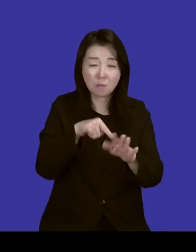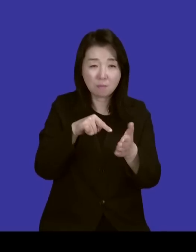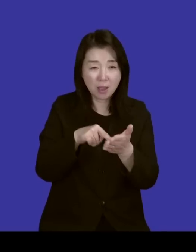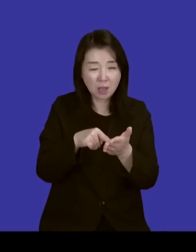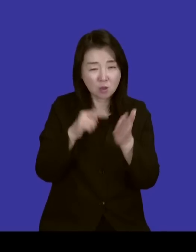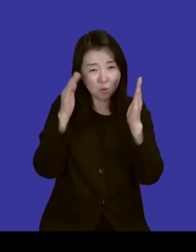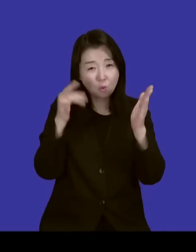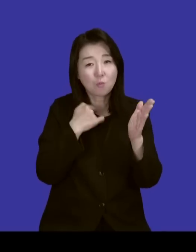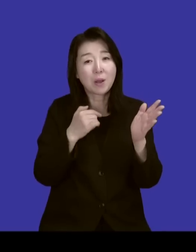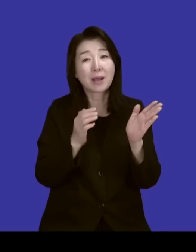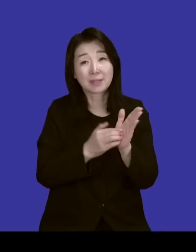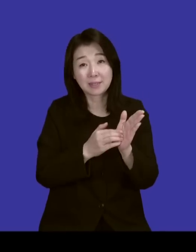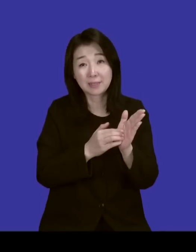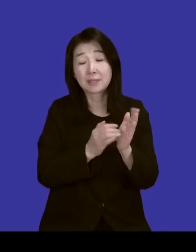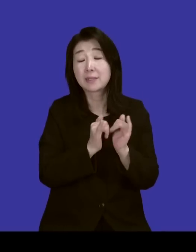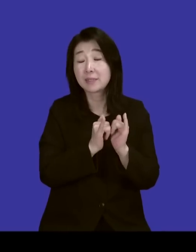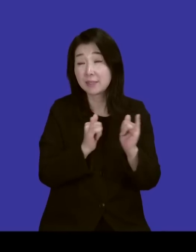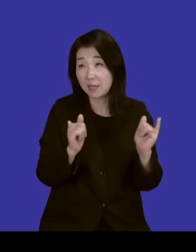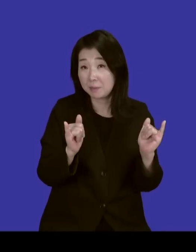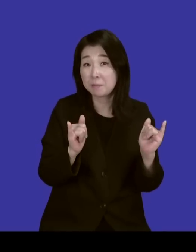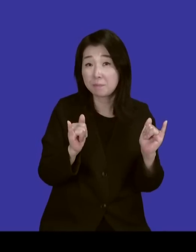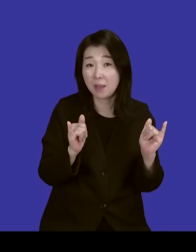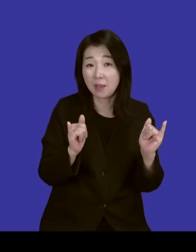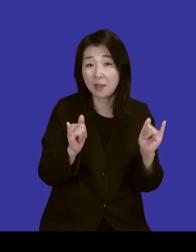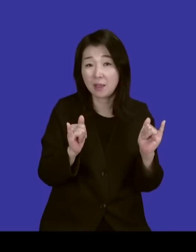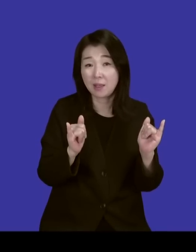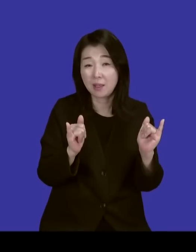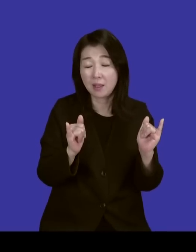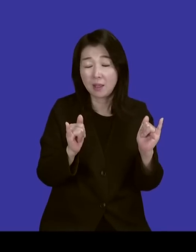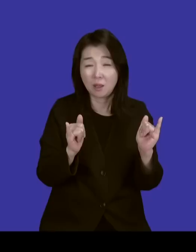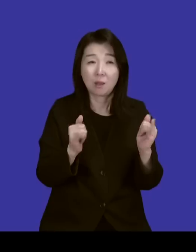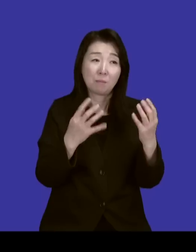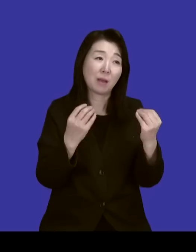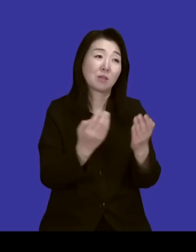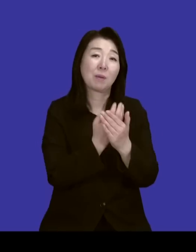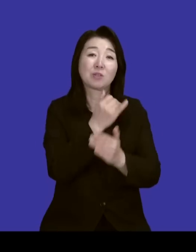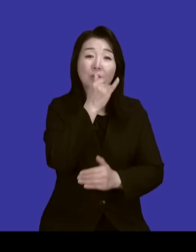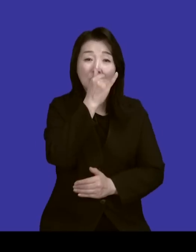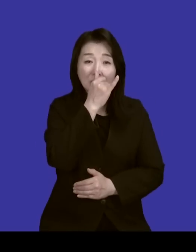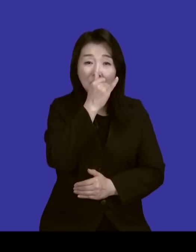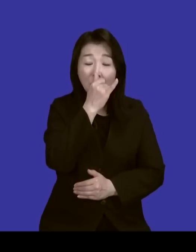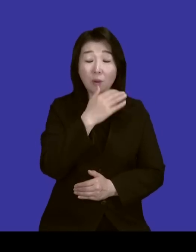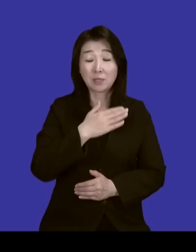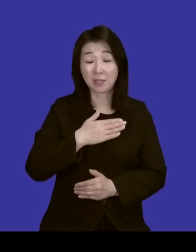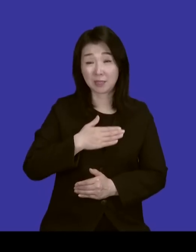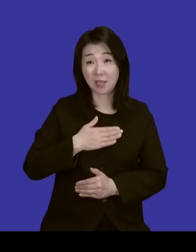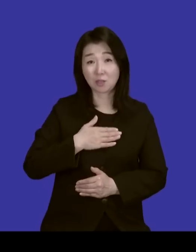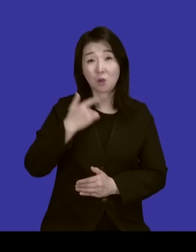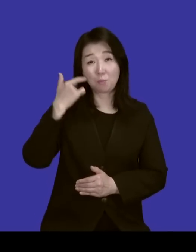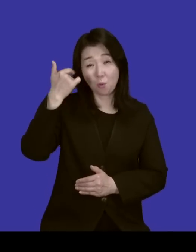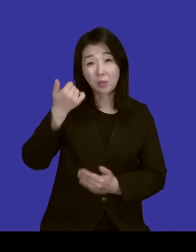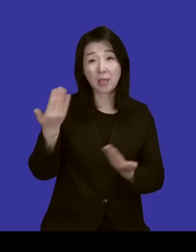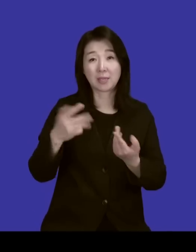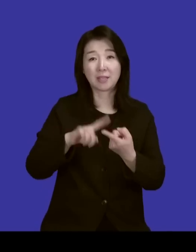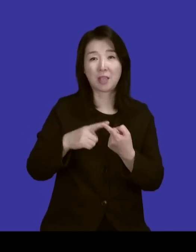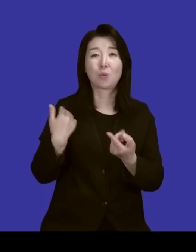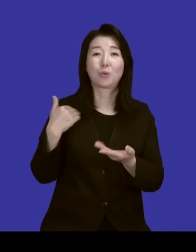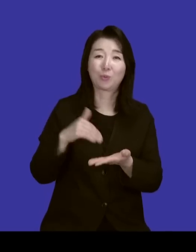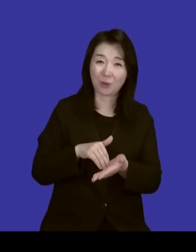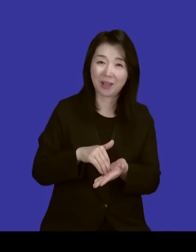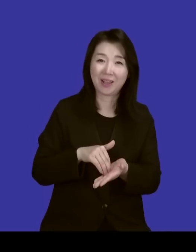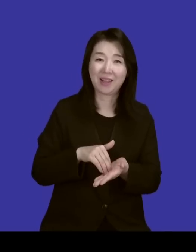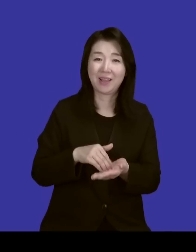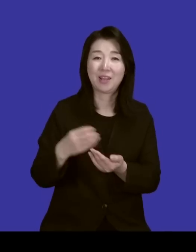많이, 또 패밀리 미니스트리를 공부하신 분들이 일어나기 시작해서 예. 나는 제 본연의 자리, 저는 목회하고 예.